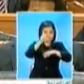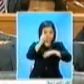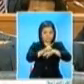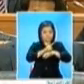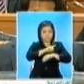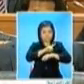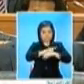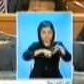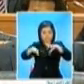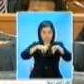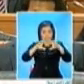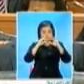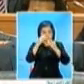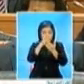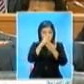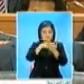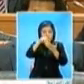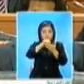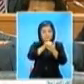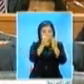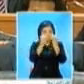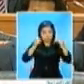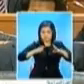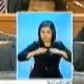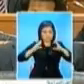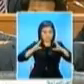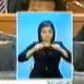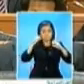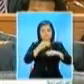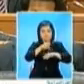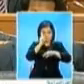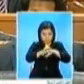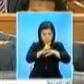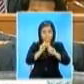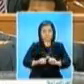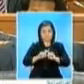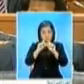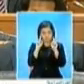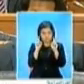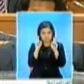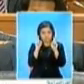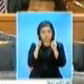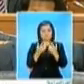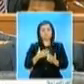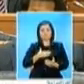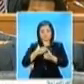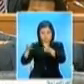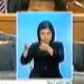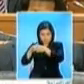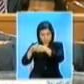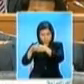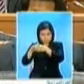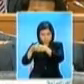านในที่ประชุมเฉพาะวาระนี้ของท่านประธานได้นะครับแต่ว่าถึงอย่างไรก็ตามพวกกระผมก็ขอสงว